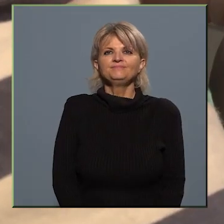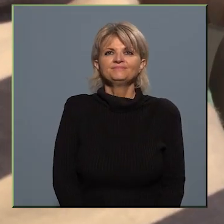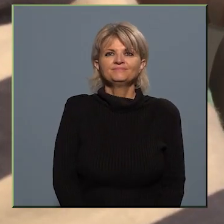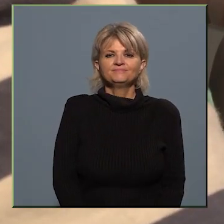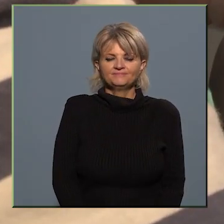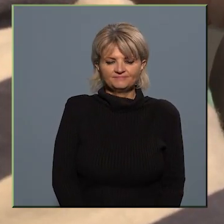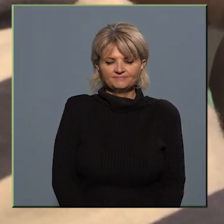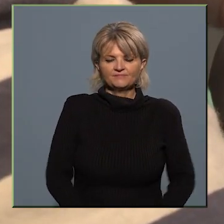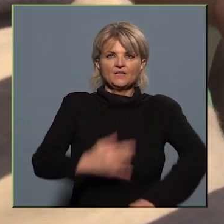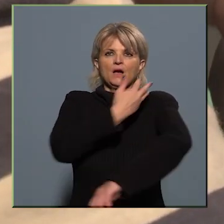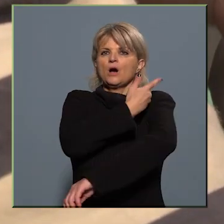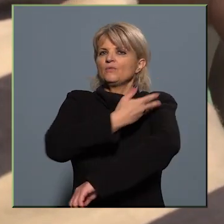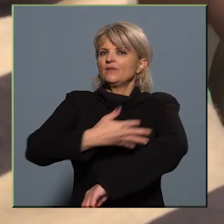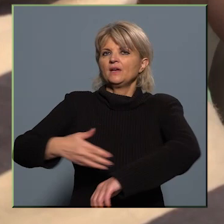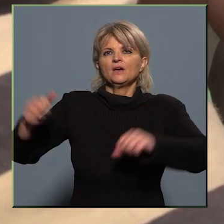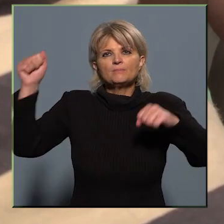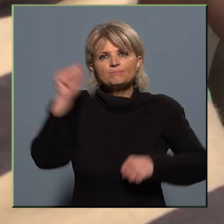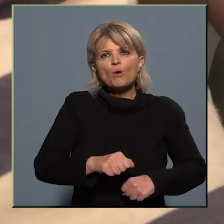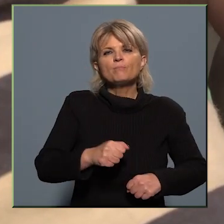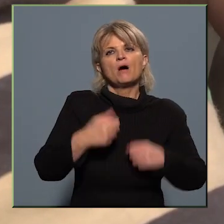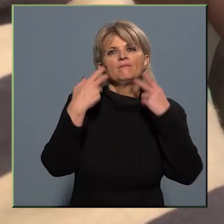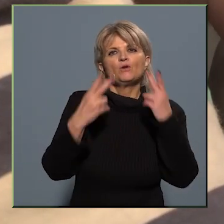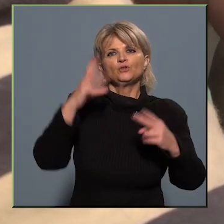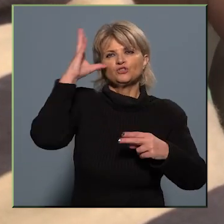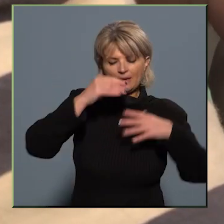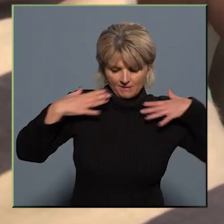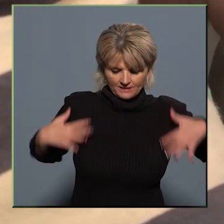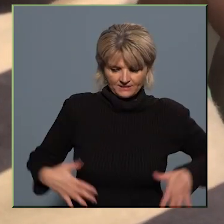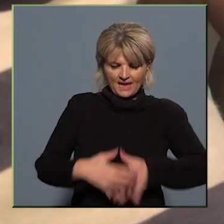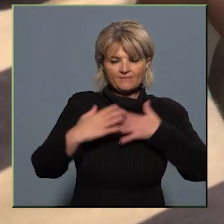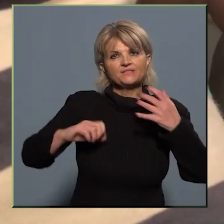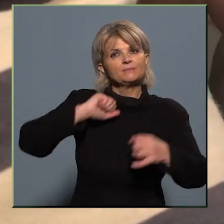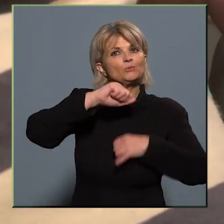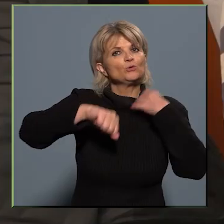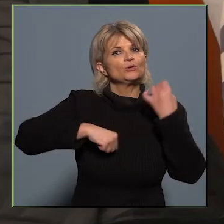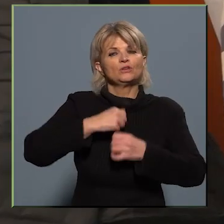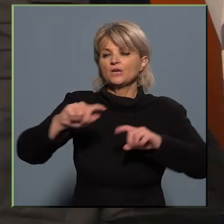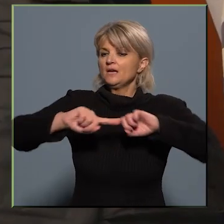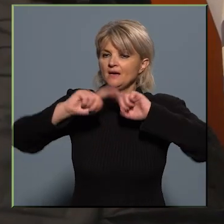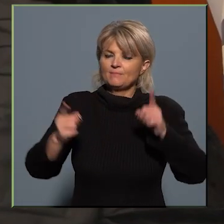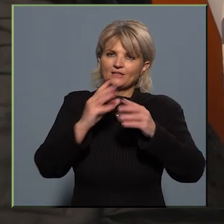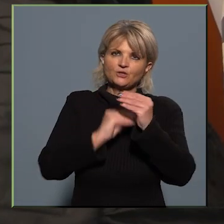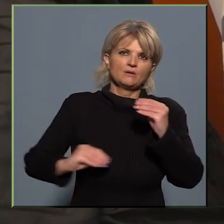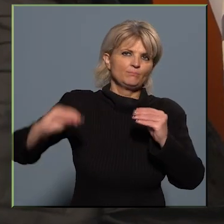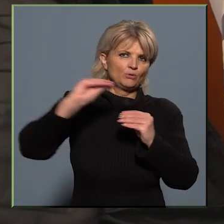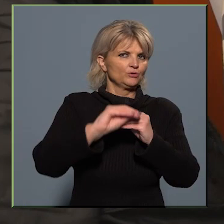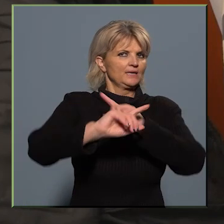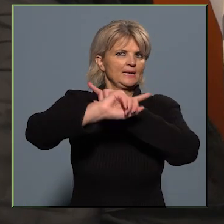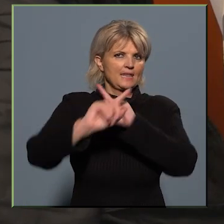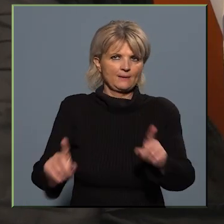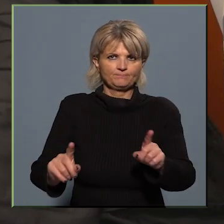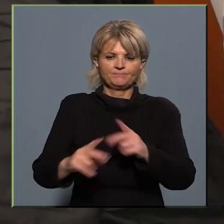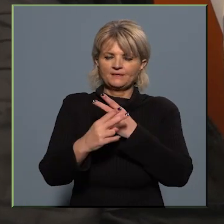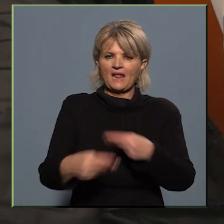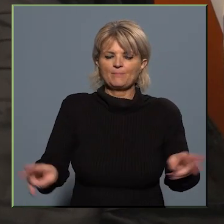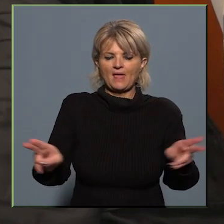A vér nélkülözhetetlen az emberi szervezet működéséhez, és semmi mással nem pótolható. Számos műtéti beavatkozás során